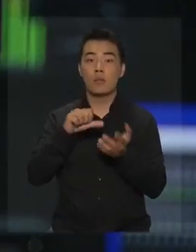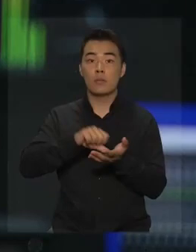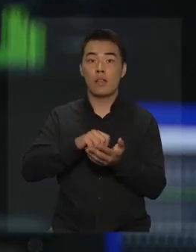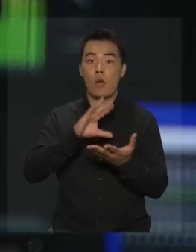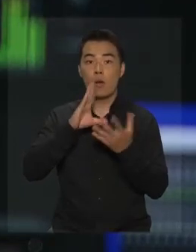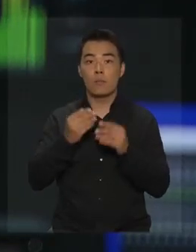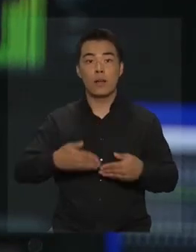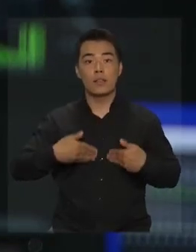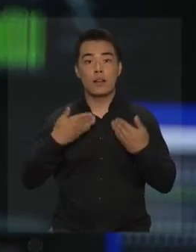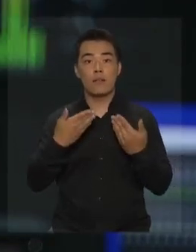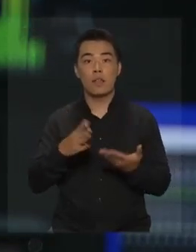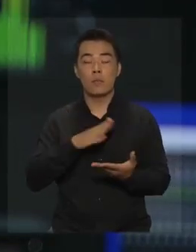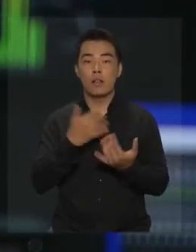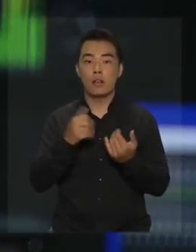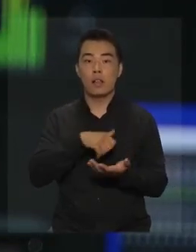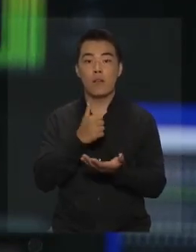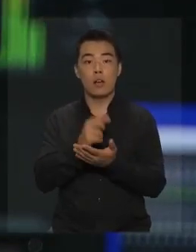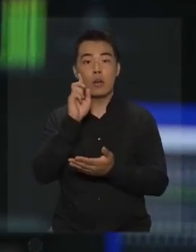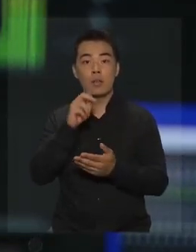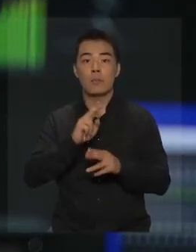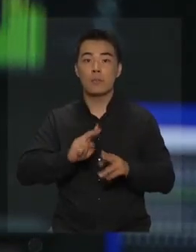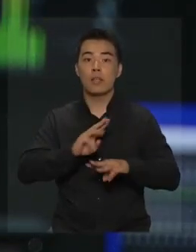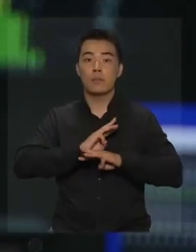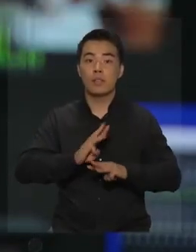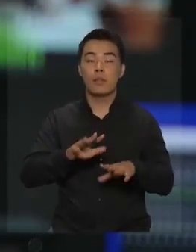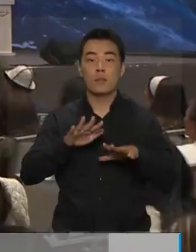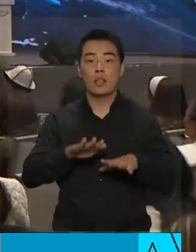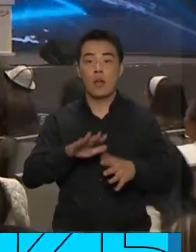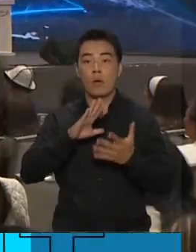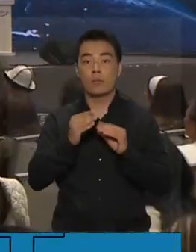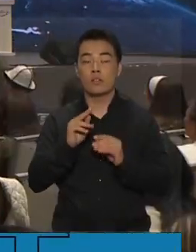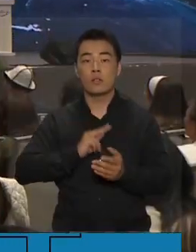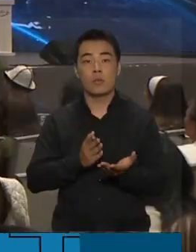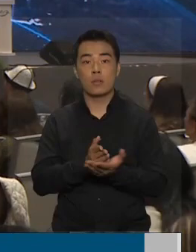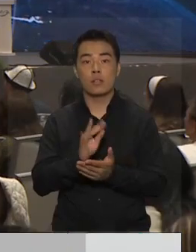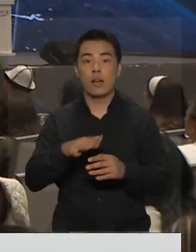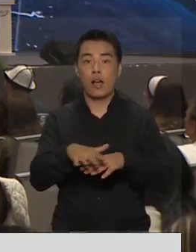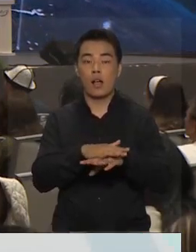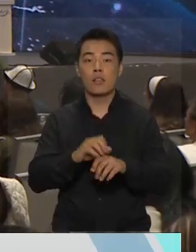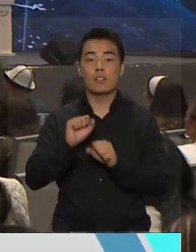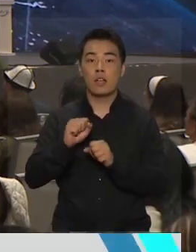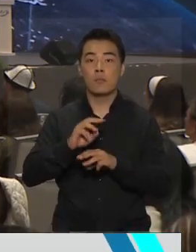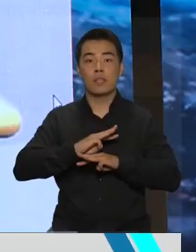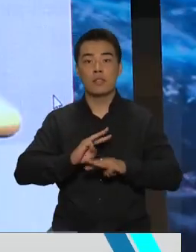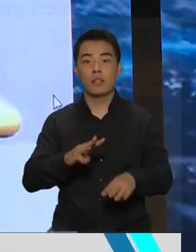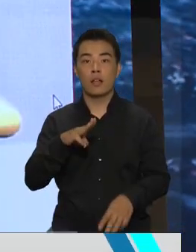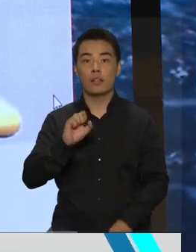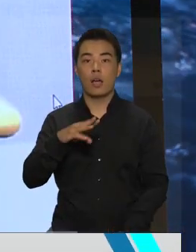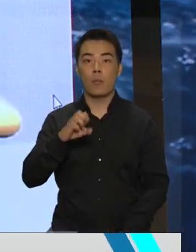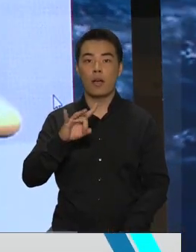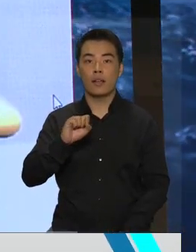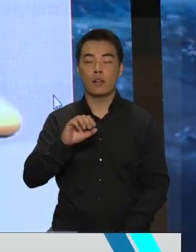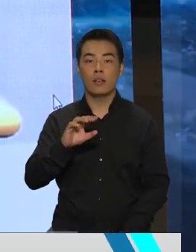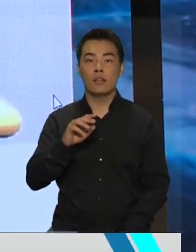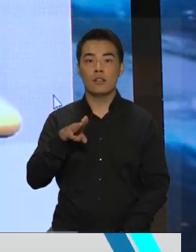құттықтады. Мемлекет басшысының құттықтауын премьер-министрдің орынбасары, еңбек және халықты әлеуметтік қорғау министрі Тамара